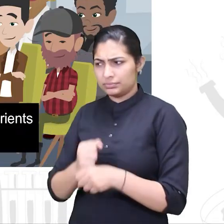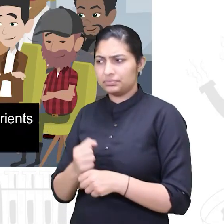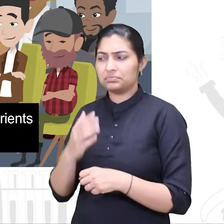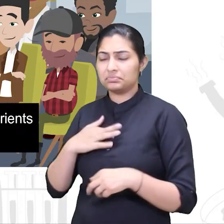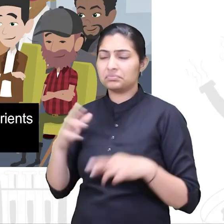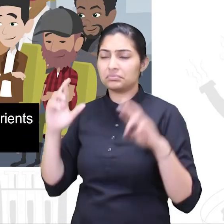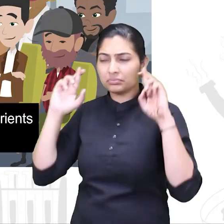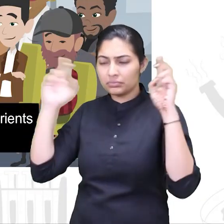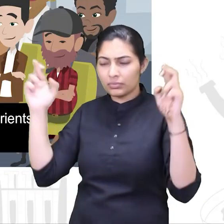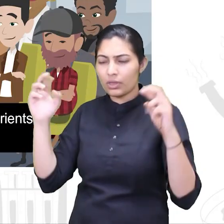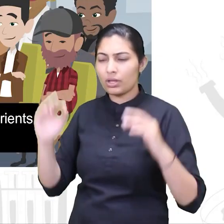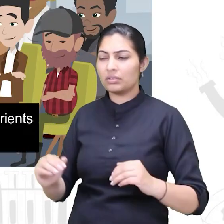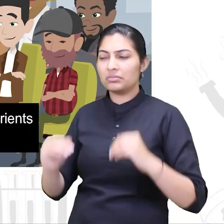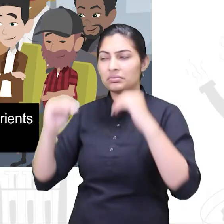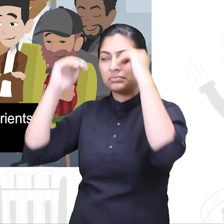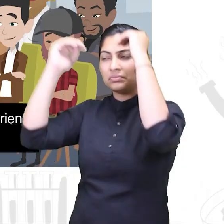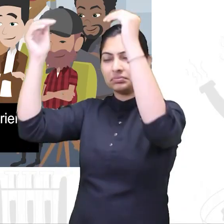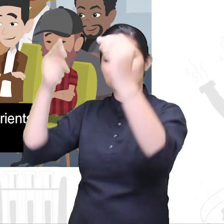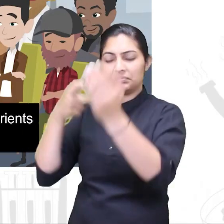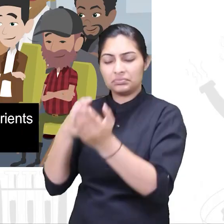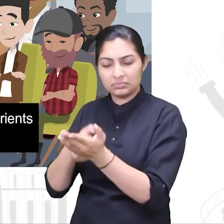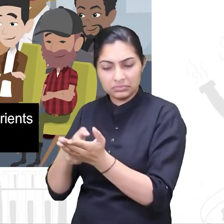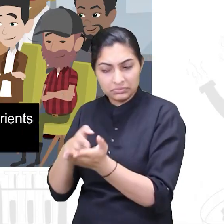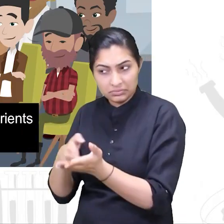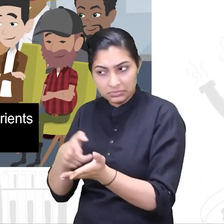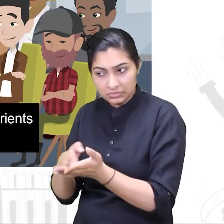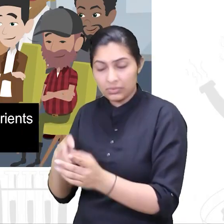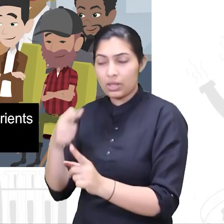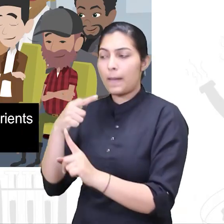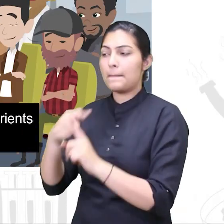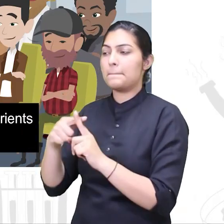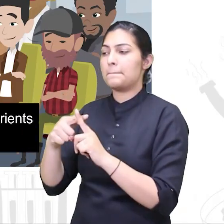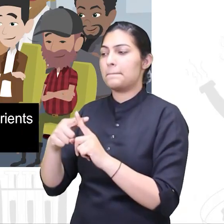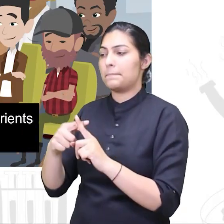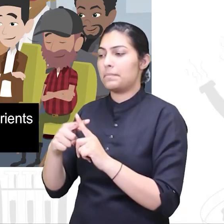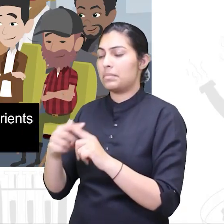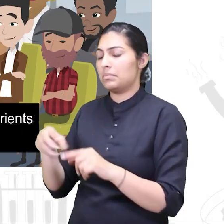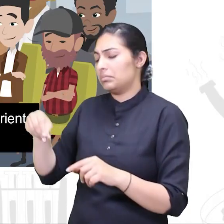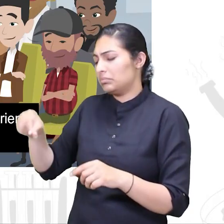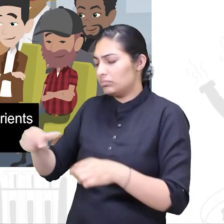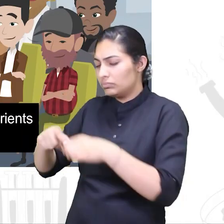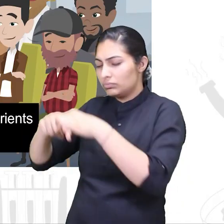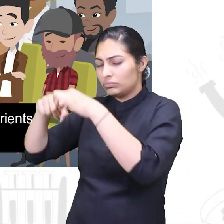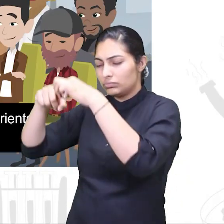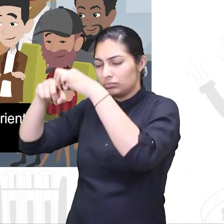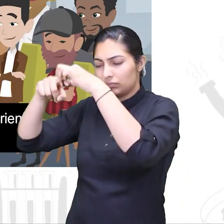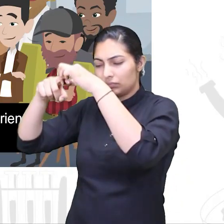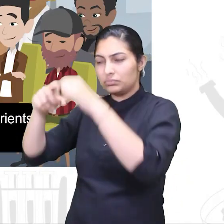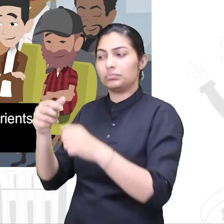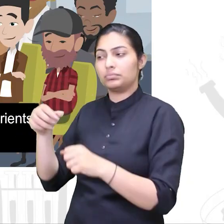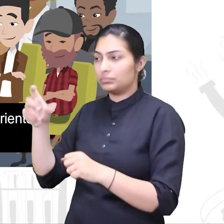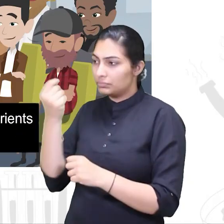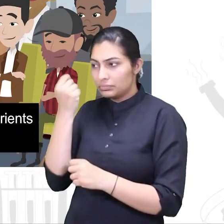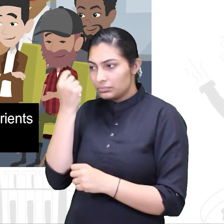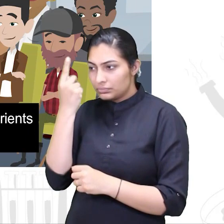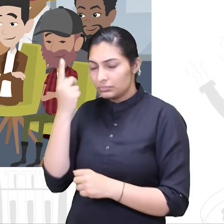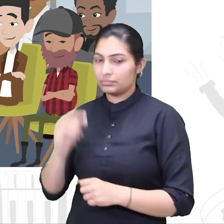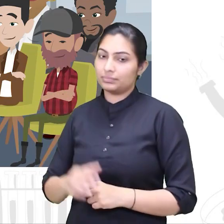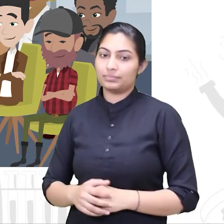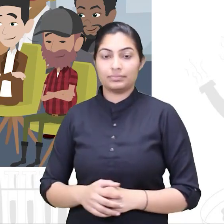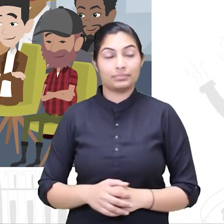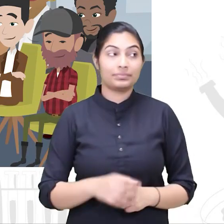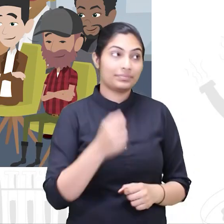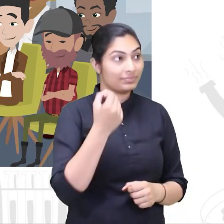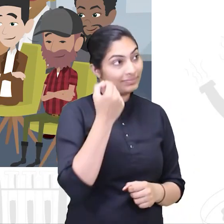है। गौरी, अब मुझे उम्मीद है कि आप मिट्टी के पोषक तत्वों के महत्व और स्मार्ट खेती में उनकी भूमिका के बारे